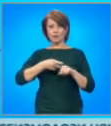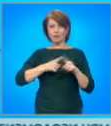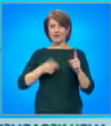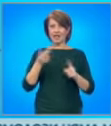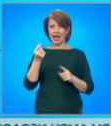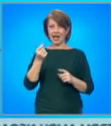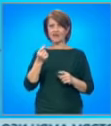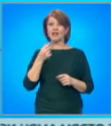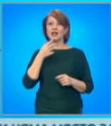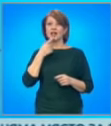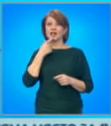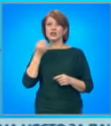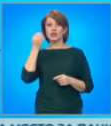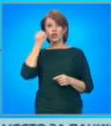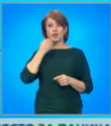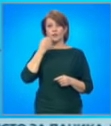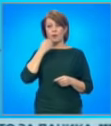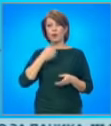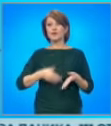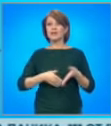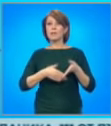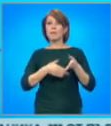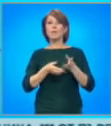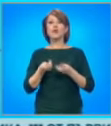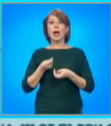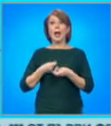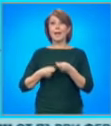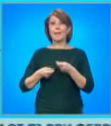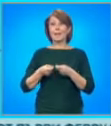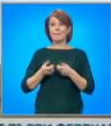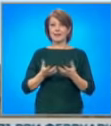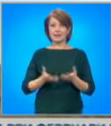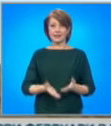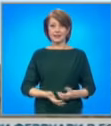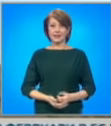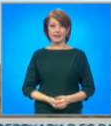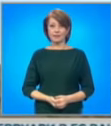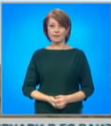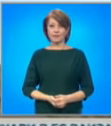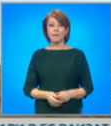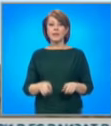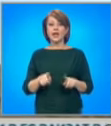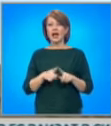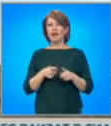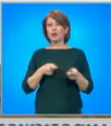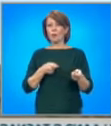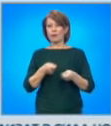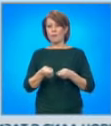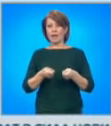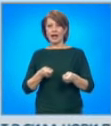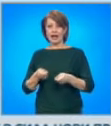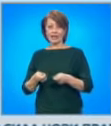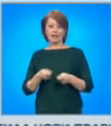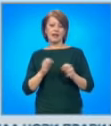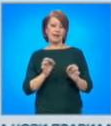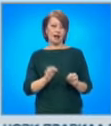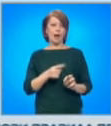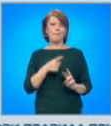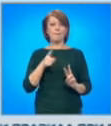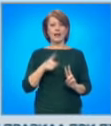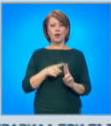се използват за помощта на бизнесите и на ЕРП-тата. Като пропаганда, така премиерът Кирил